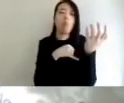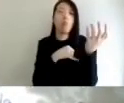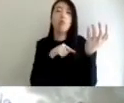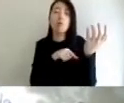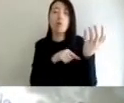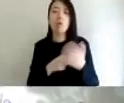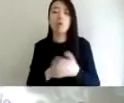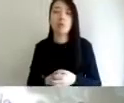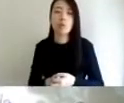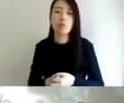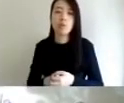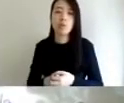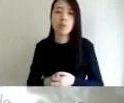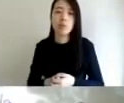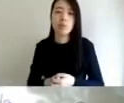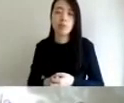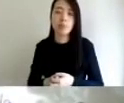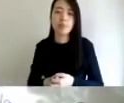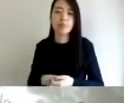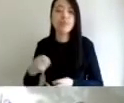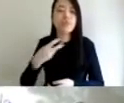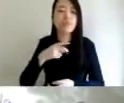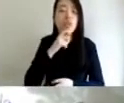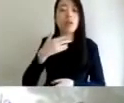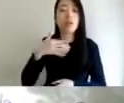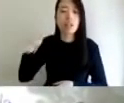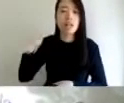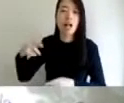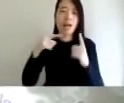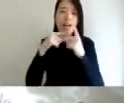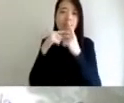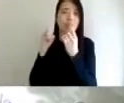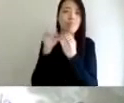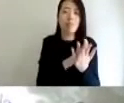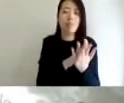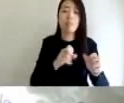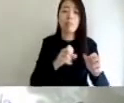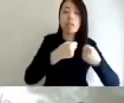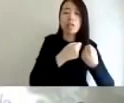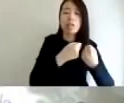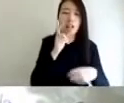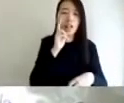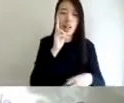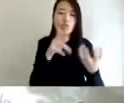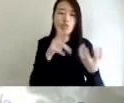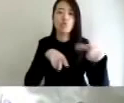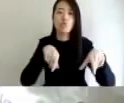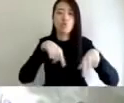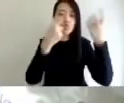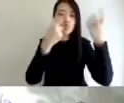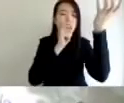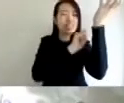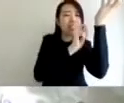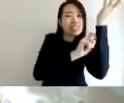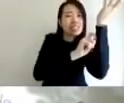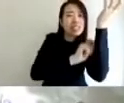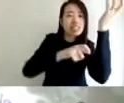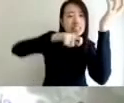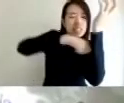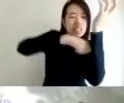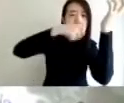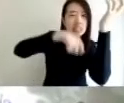另外就有一啲都係一啲人為嘅破壞啦，例如喺棵樹上面寫字啦，或者榕樹嘅氣